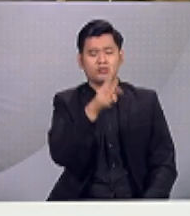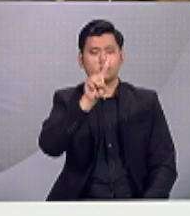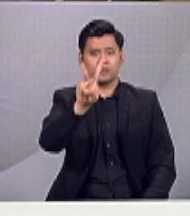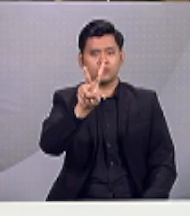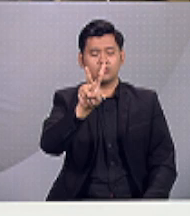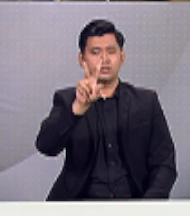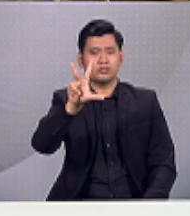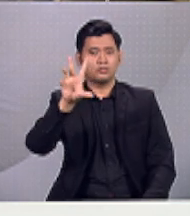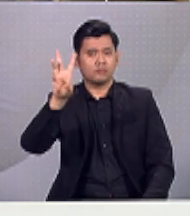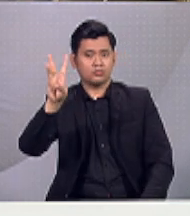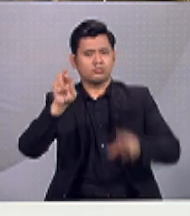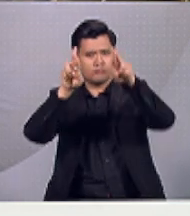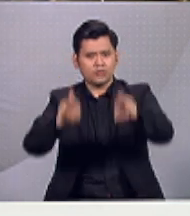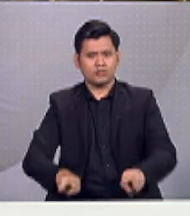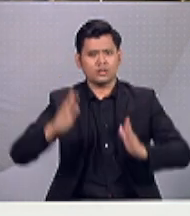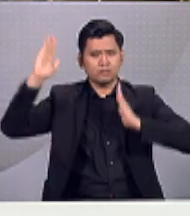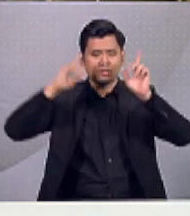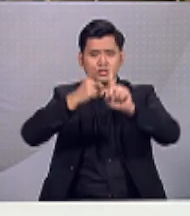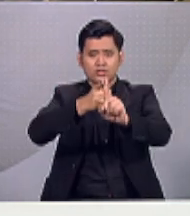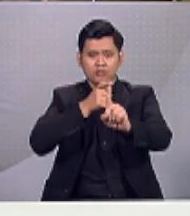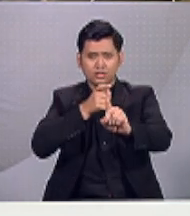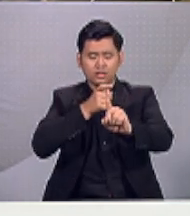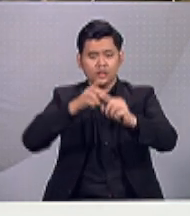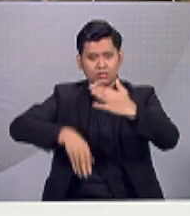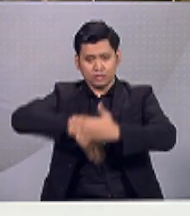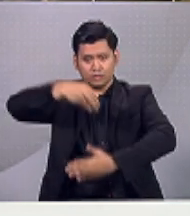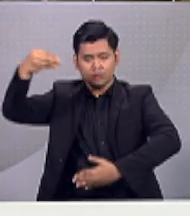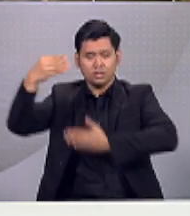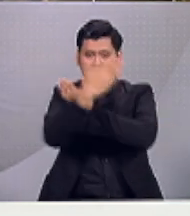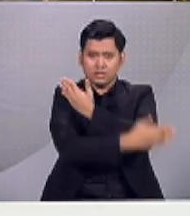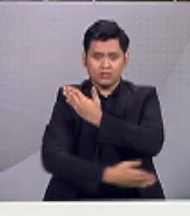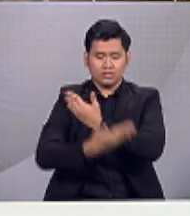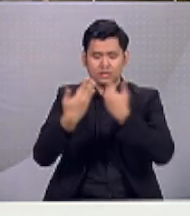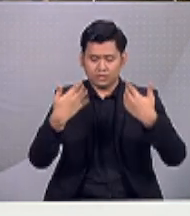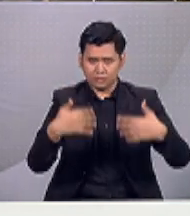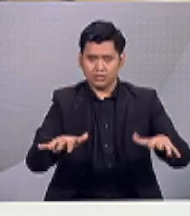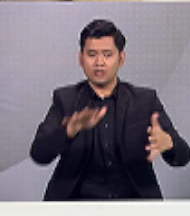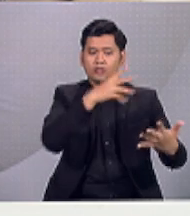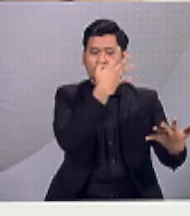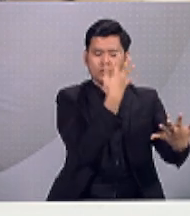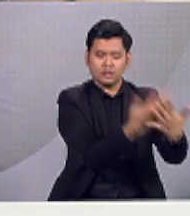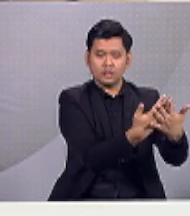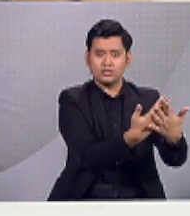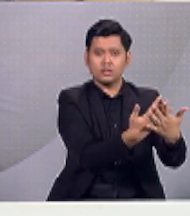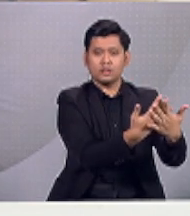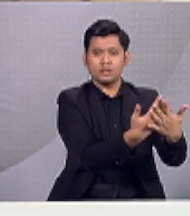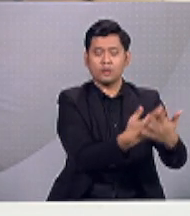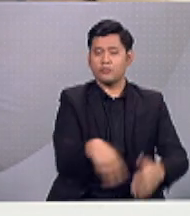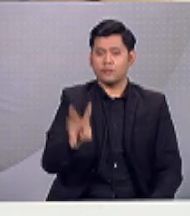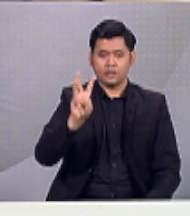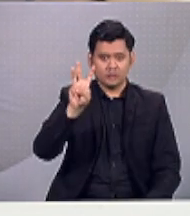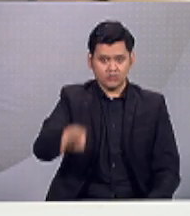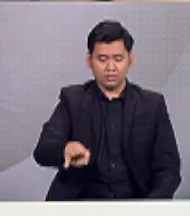48,236 rakyat Malaysia yang pulang dari luar negara telah pun dikuarantin wajib sejak